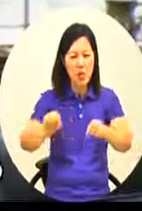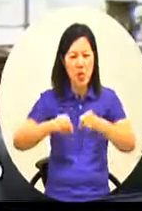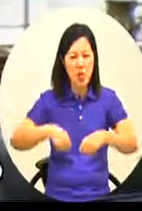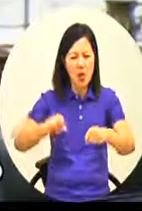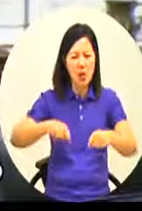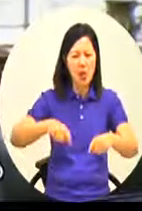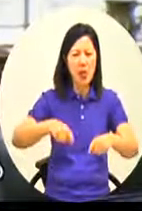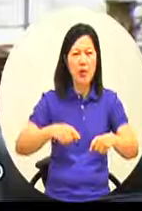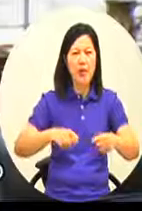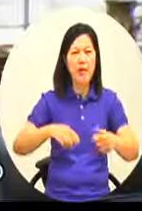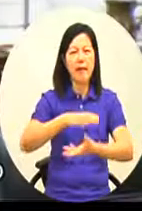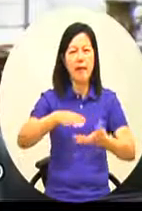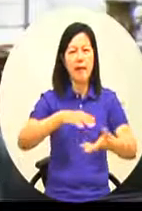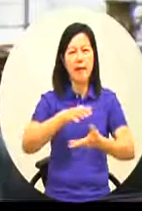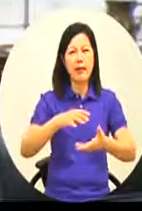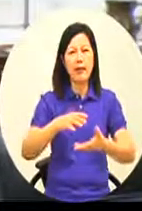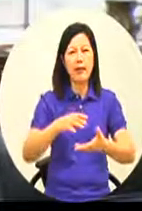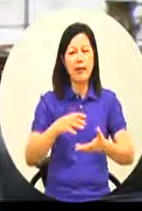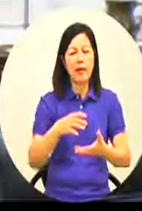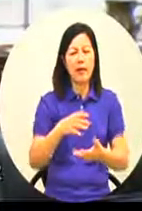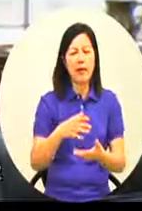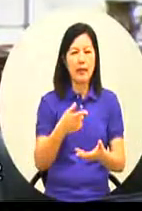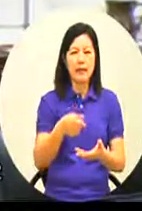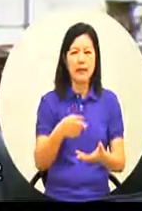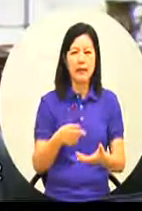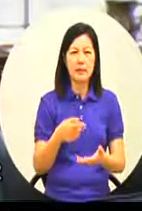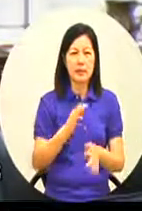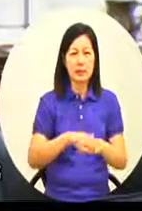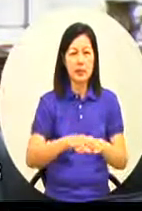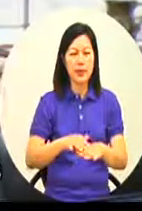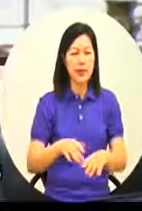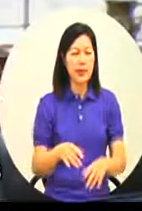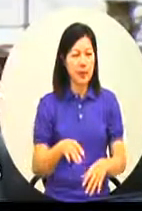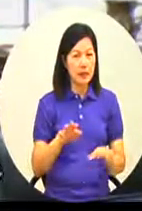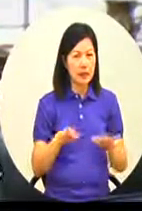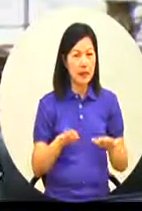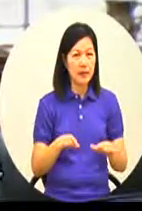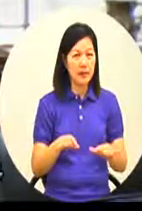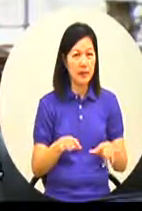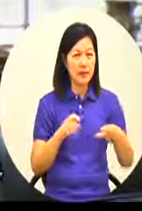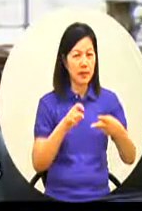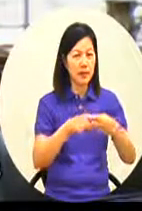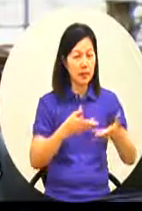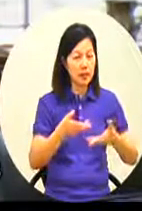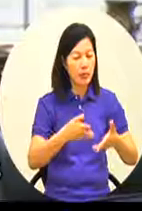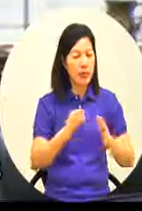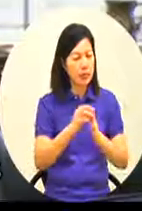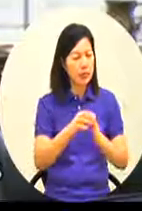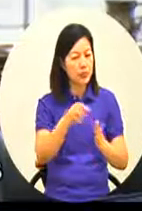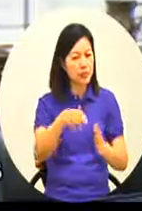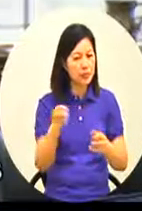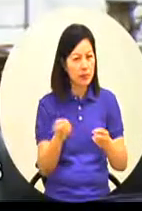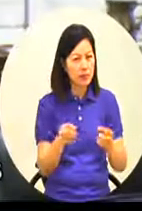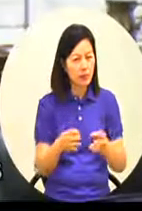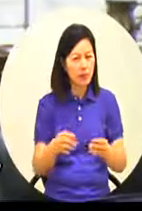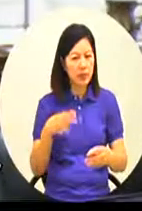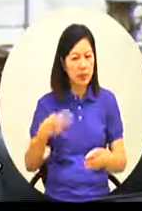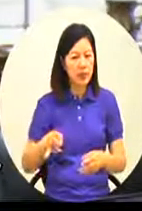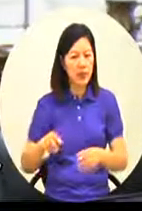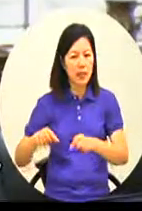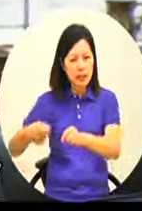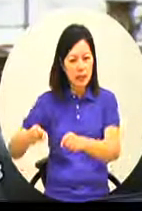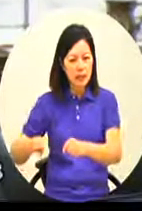的不便。好，那这部分是不是可以请公务局来做一些检讨一下，就是说关于我们车主的部分再做一些